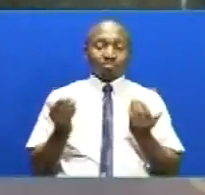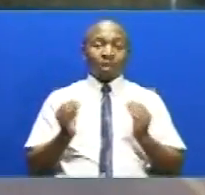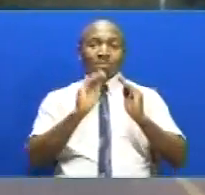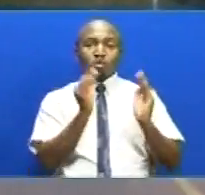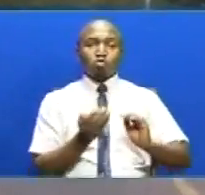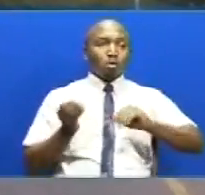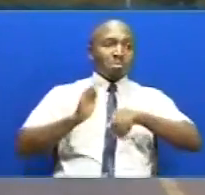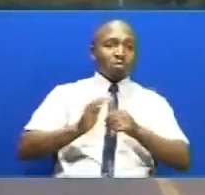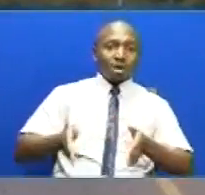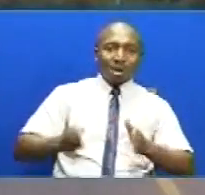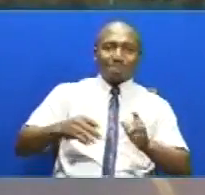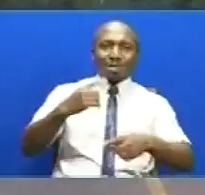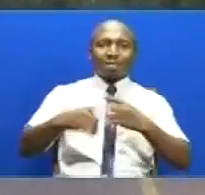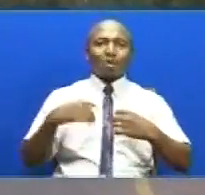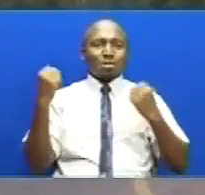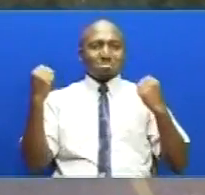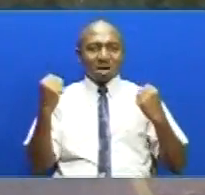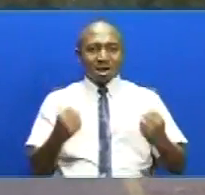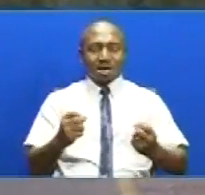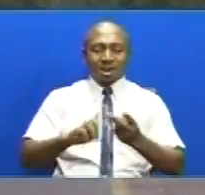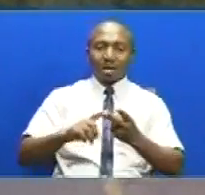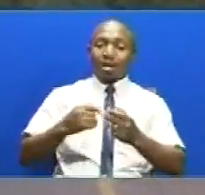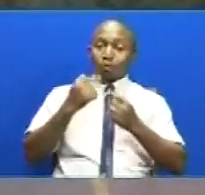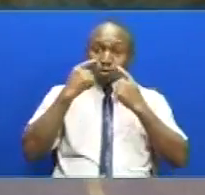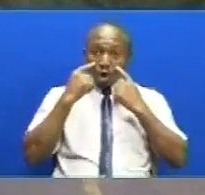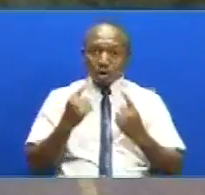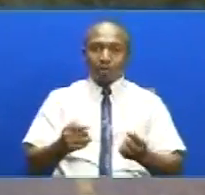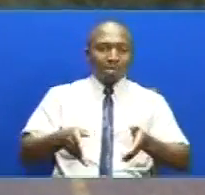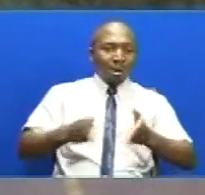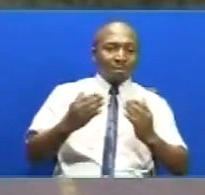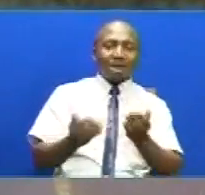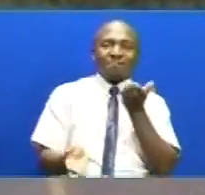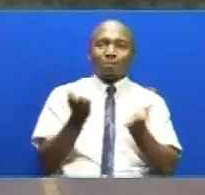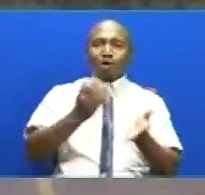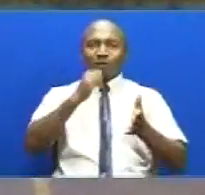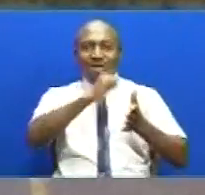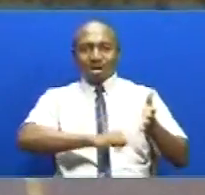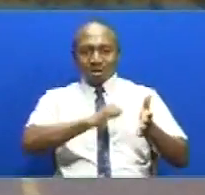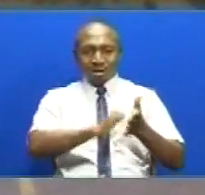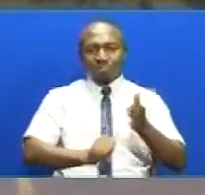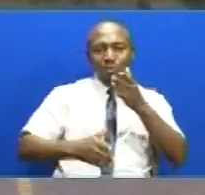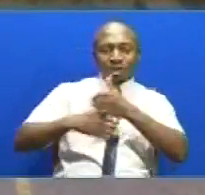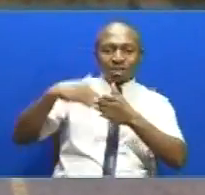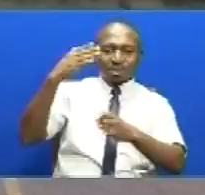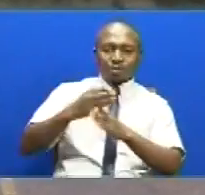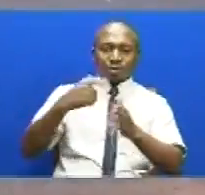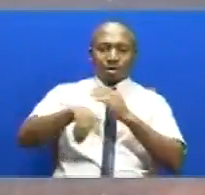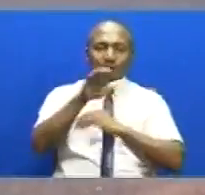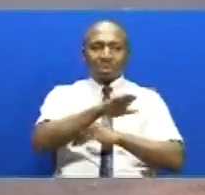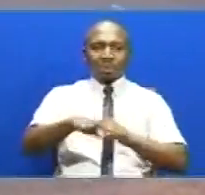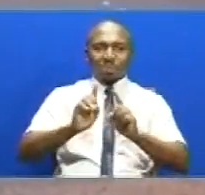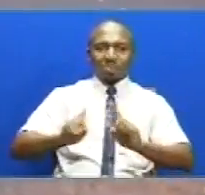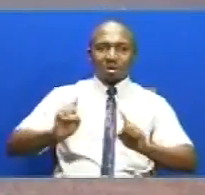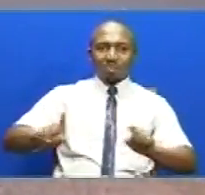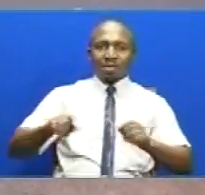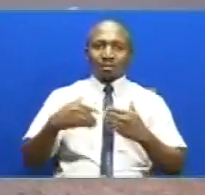ya barabara imezidi kuimarika, ambapo tunashuhudia barabara za kiwango cha lami zikijengwa katika maeneo mbalimbali